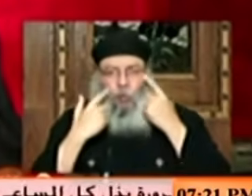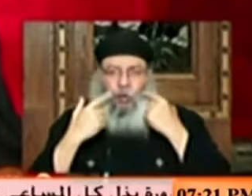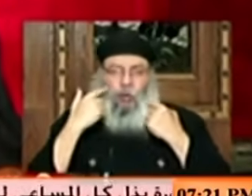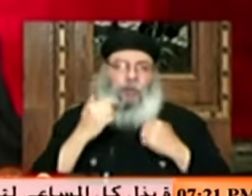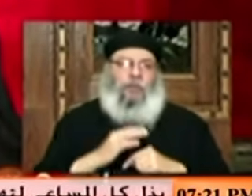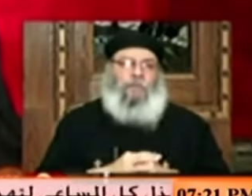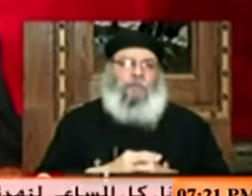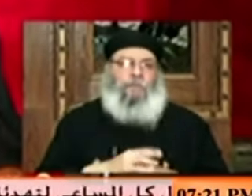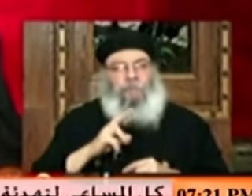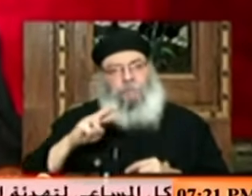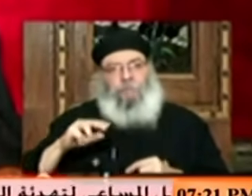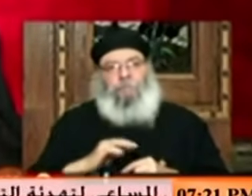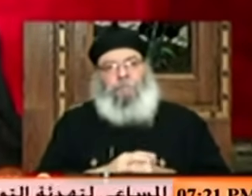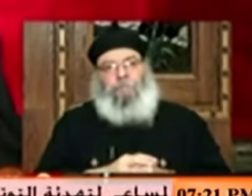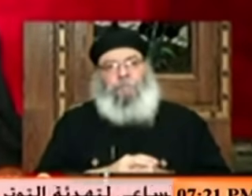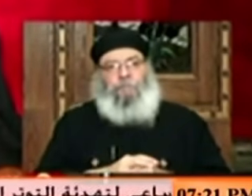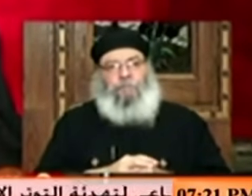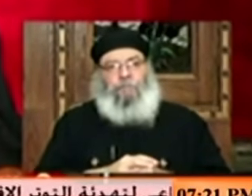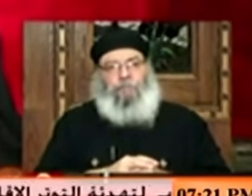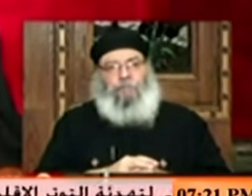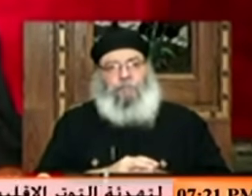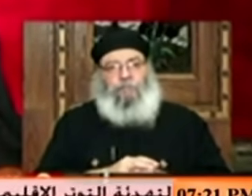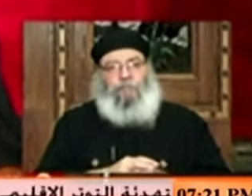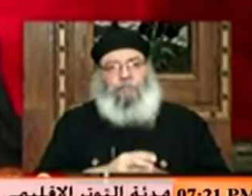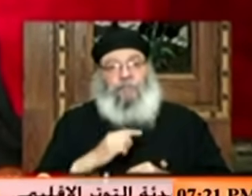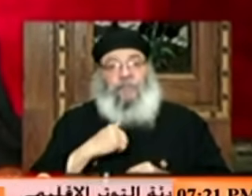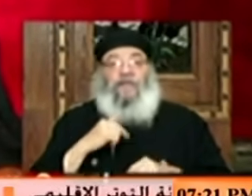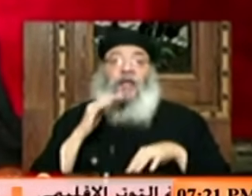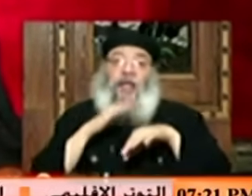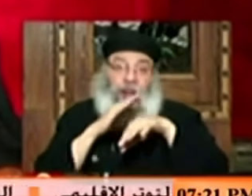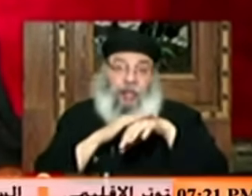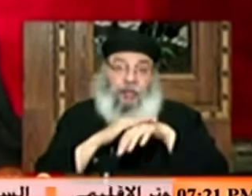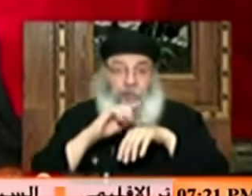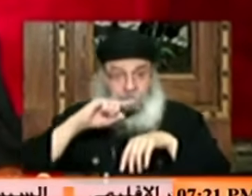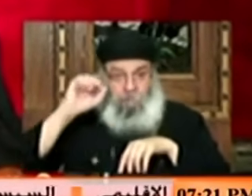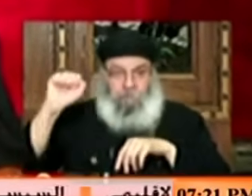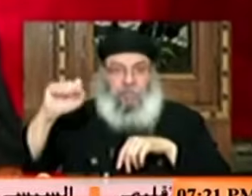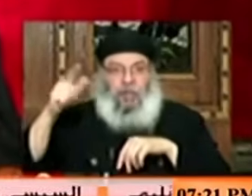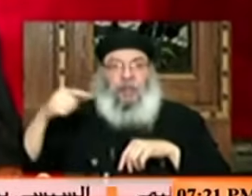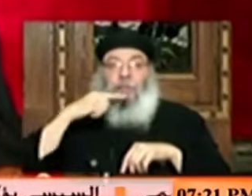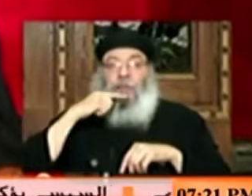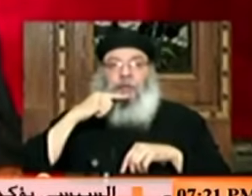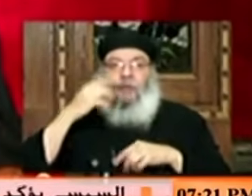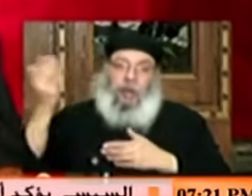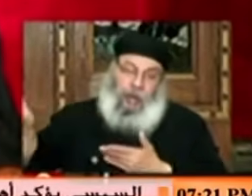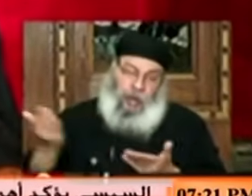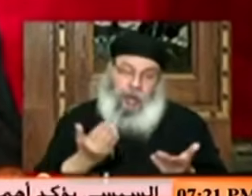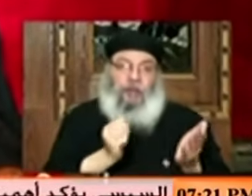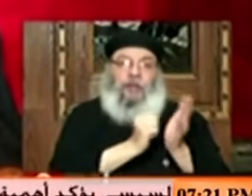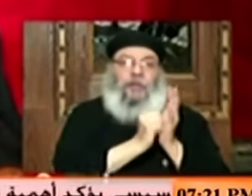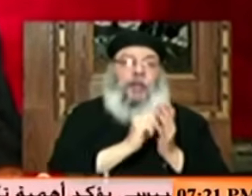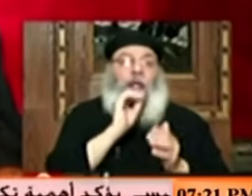وحاجات زي كده فانا لقيت الخادمه بتاعتي جت البيت وقالت لهم قالت